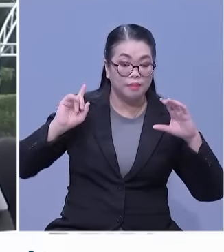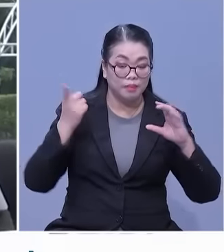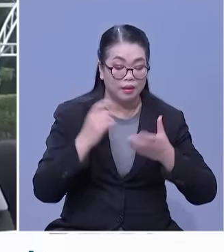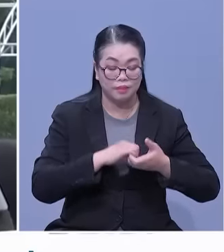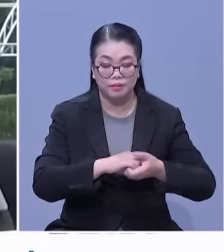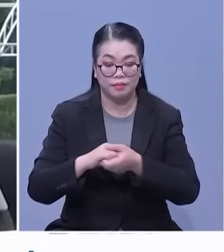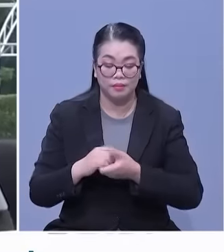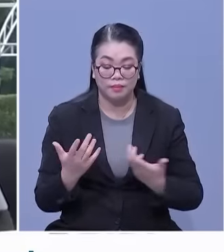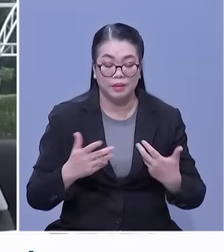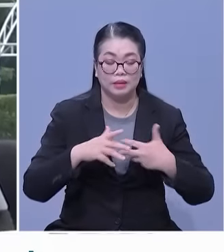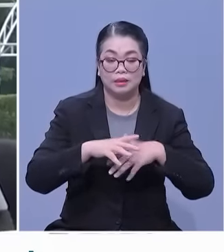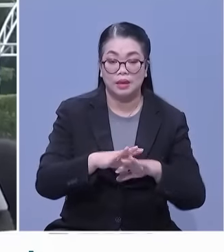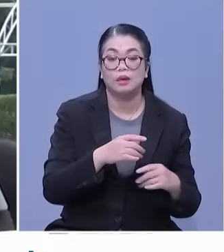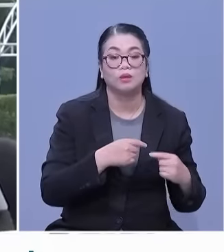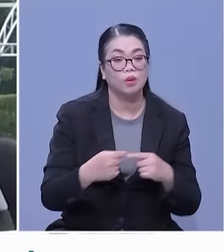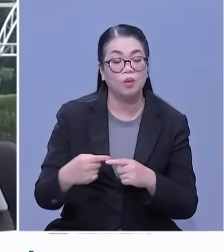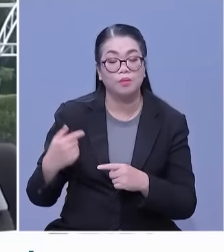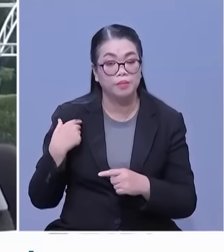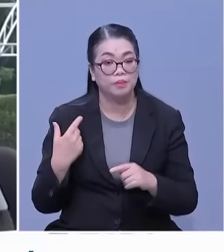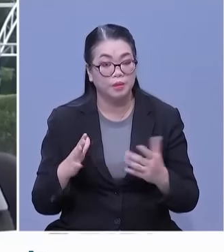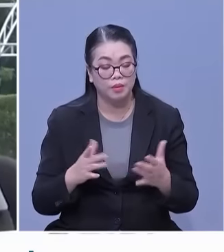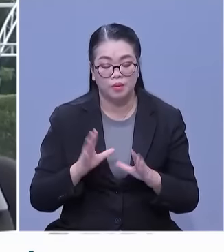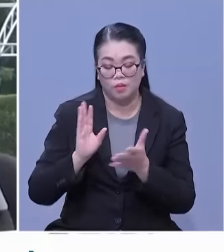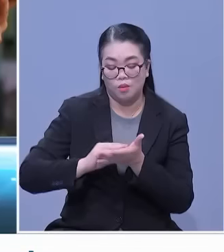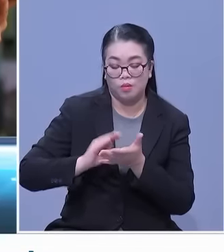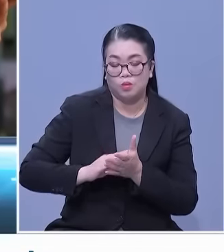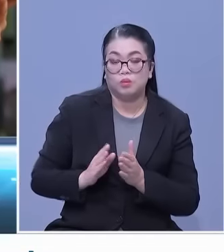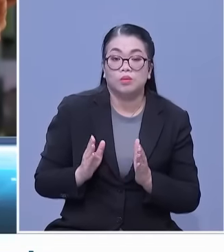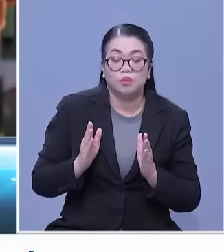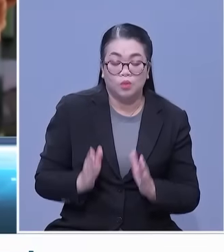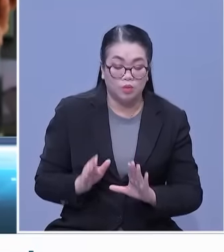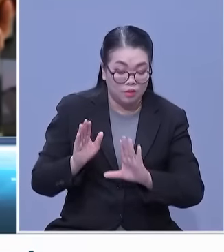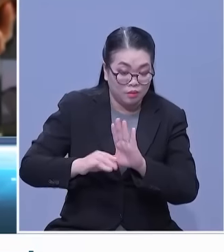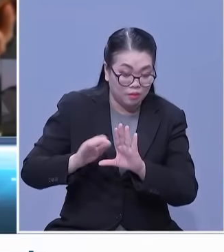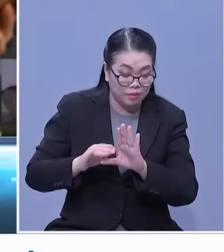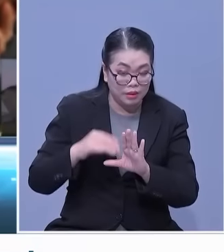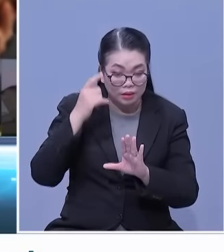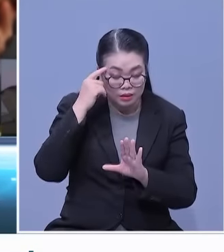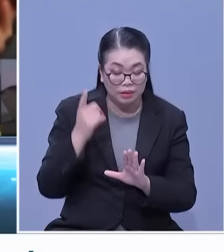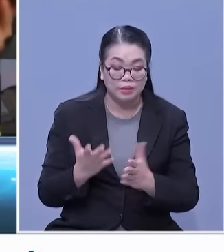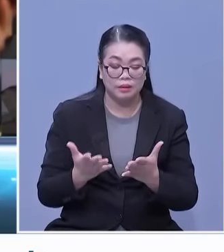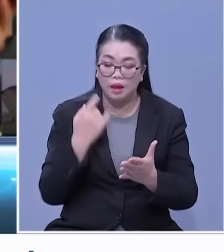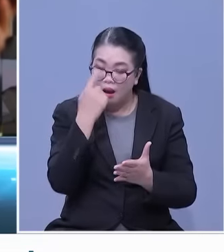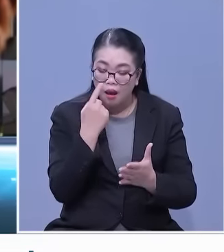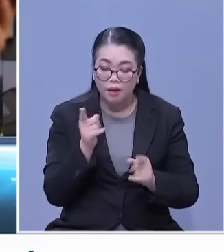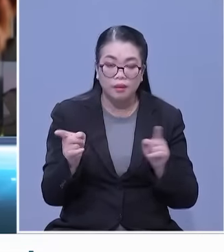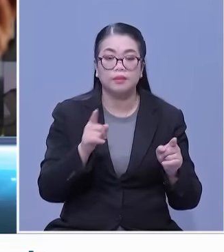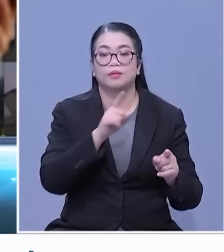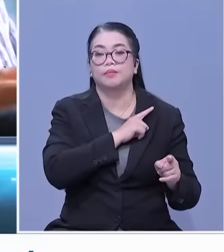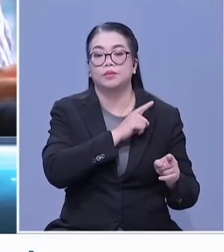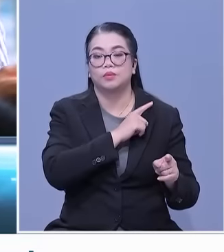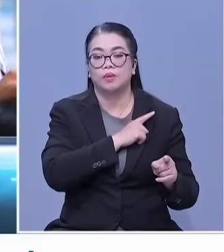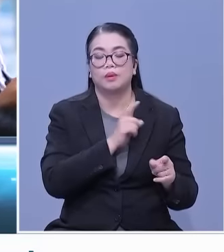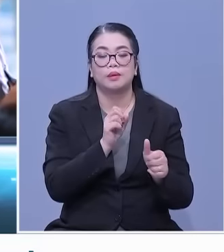ต่อโครงการนี้ต่อไปหรือไม่และข้อมูลส่วนบุคคลของประชาชนที่ลงทะเบียนไปจะอยู่ในมือของใครเพราะฉะนั้นคุณหมอ